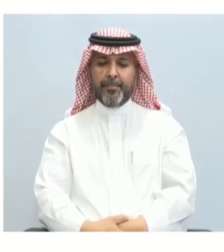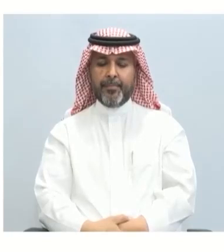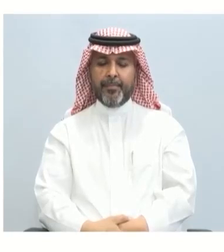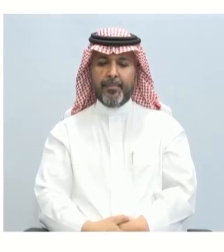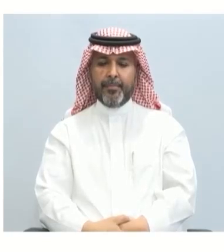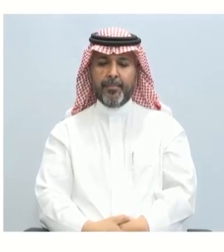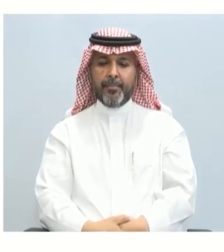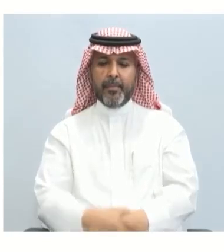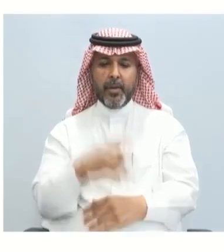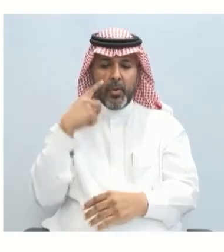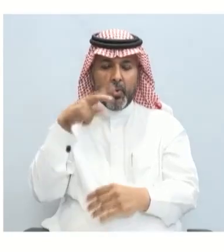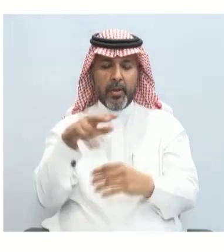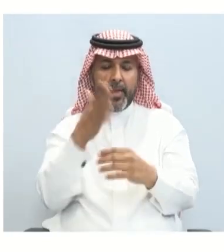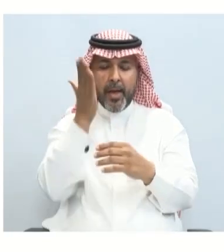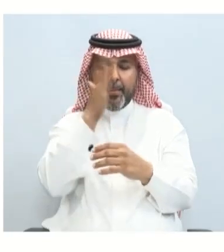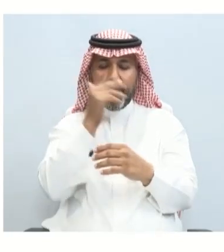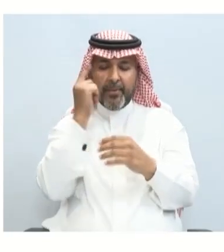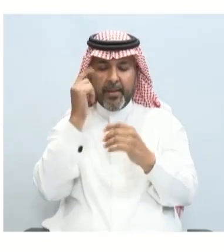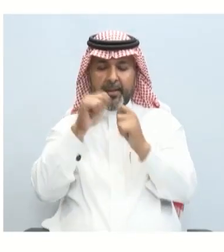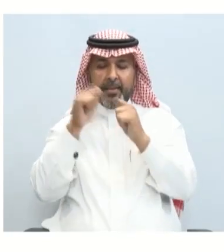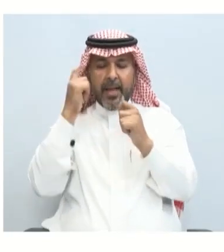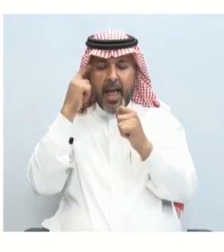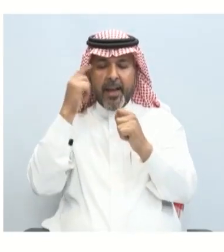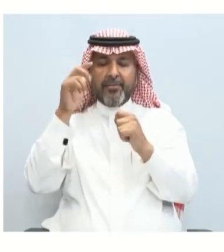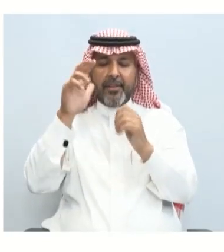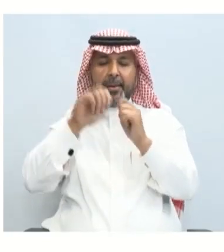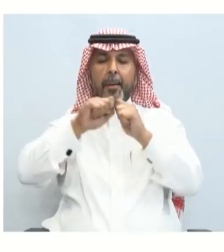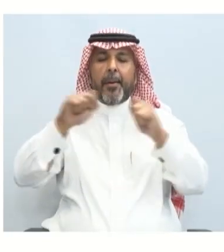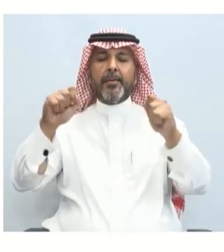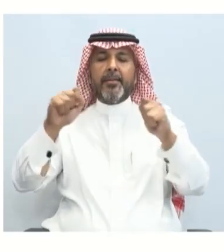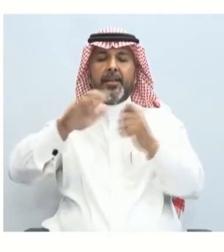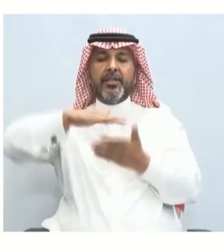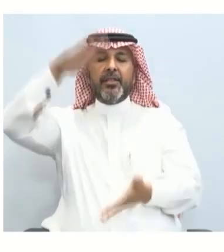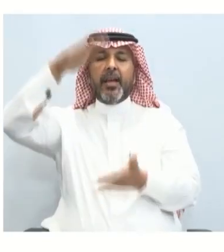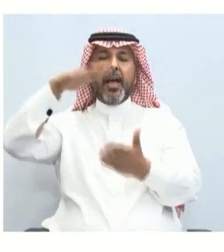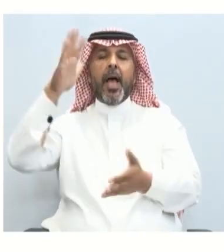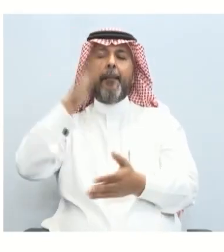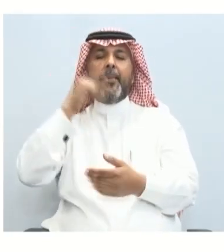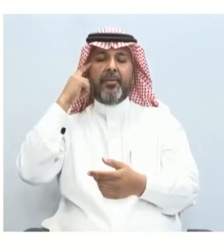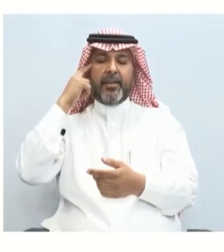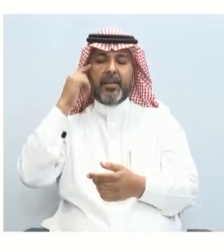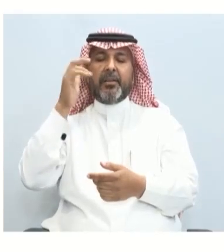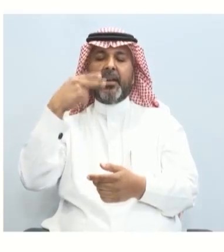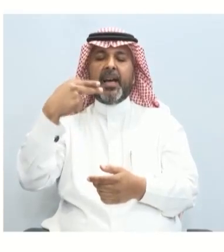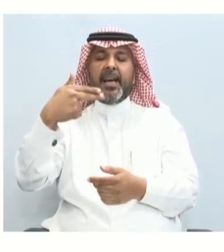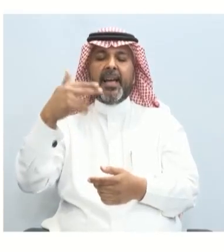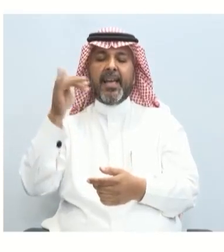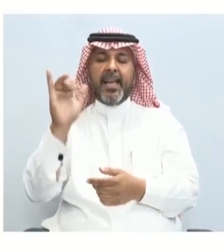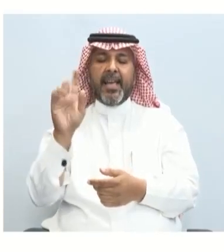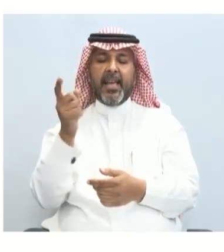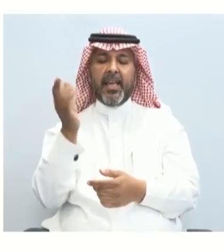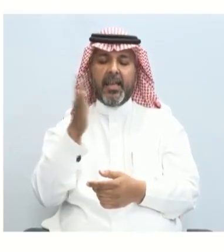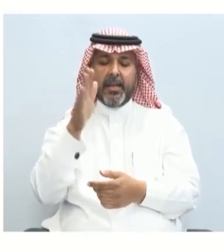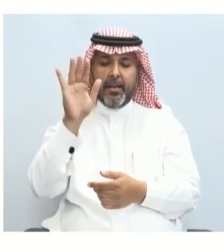بالنسبه لداله الكوسك قلنا داله الكوسك على طول ان سعتها غير معرفه سعتها غير معرفه اما طول